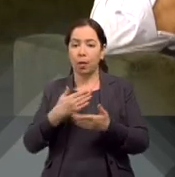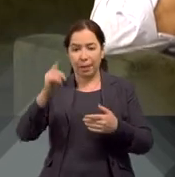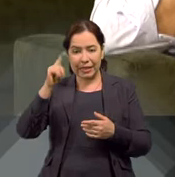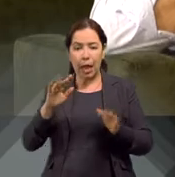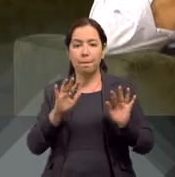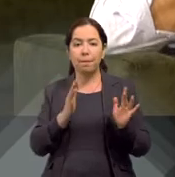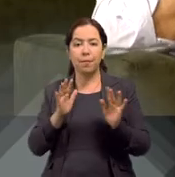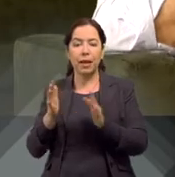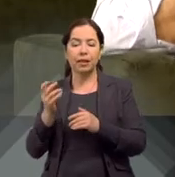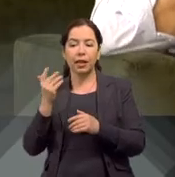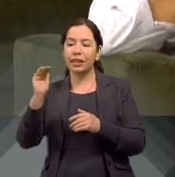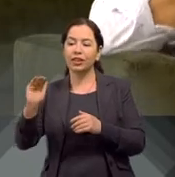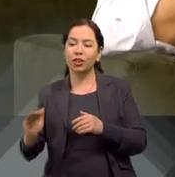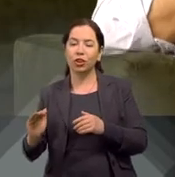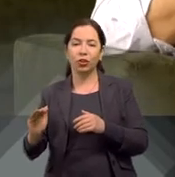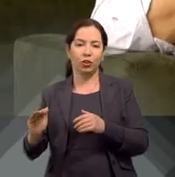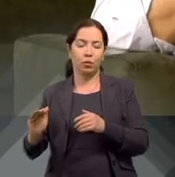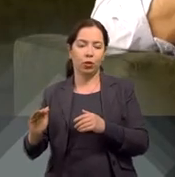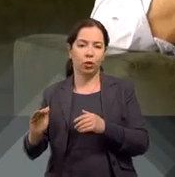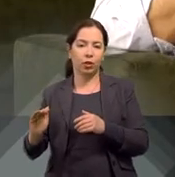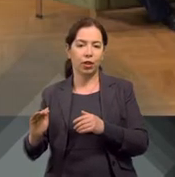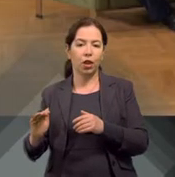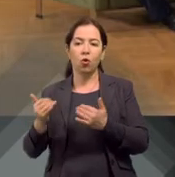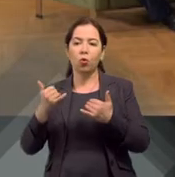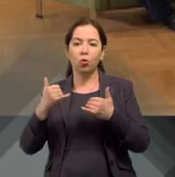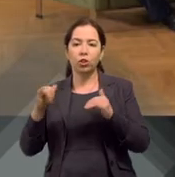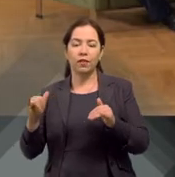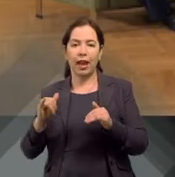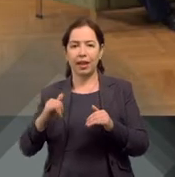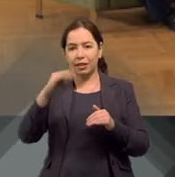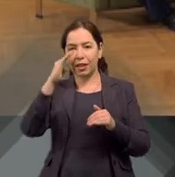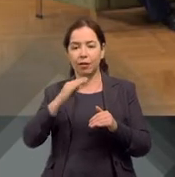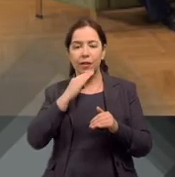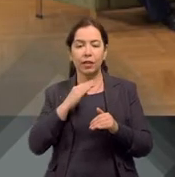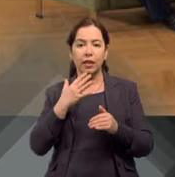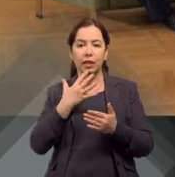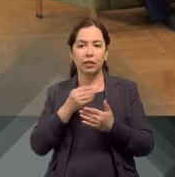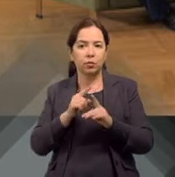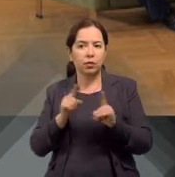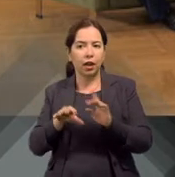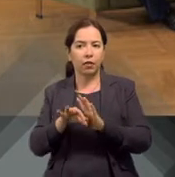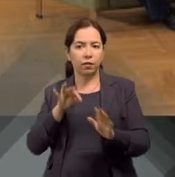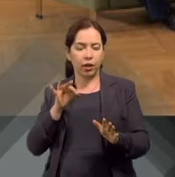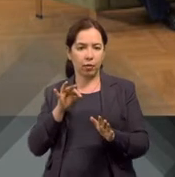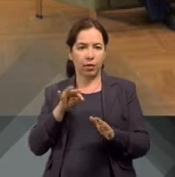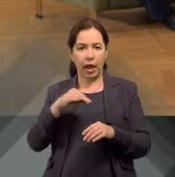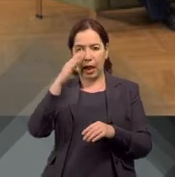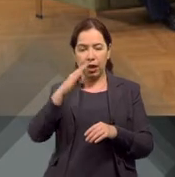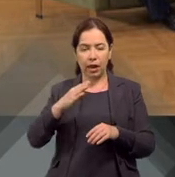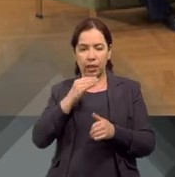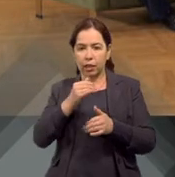моменты, когда твой ребенок удивляет тебя своим странным выбором, который ты никогда бы не мог представить